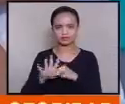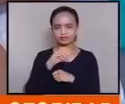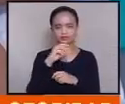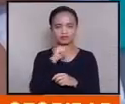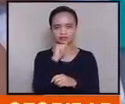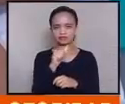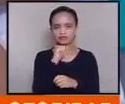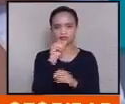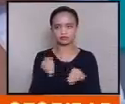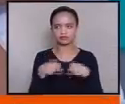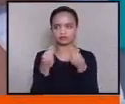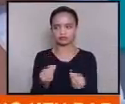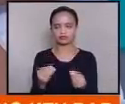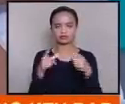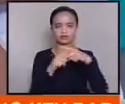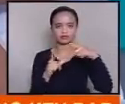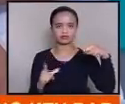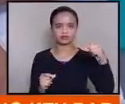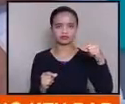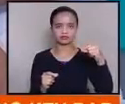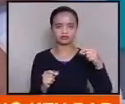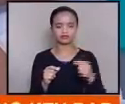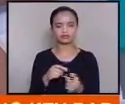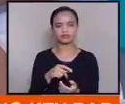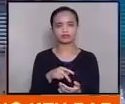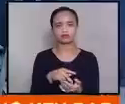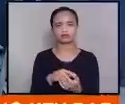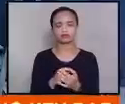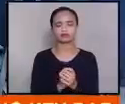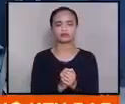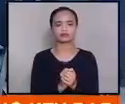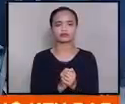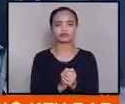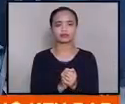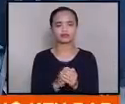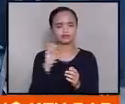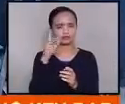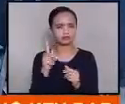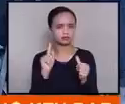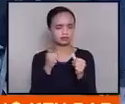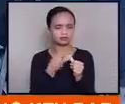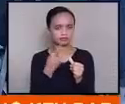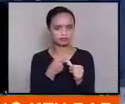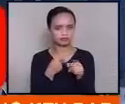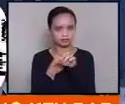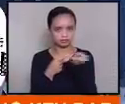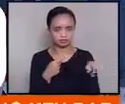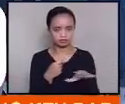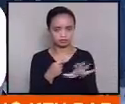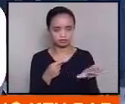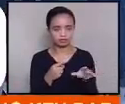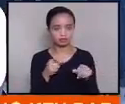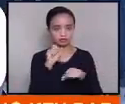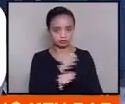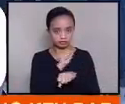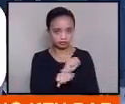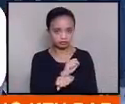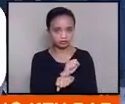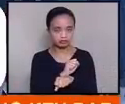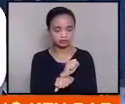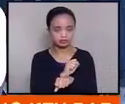nabibigyan ng payslip. Magandang tanghali po siya. Okay, una sa lahat, kayo po ay nagtatrabaho